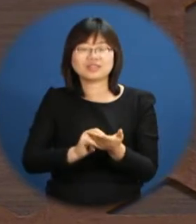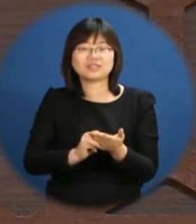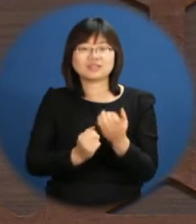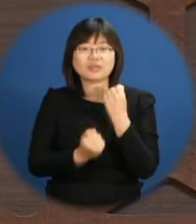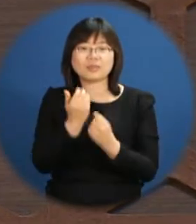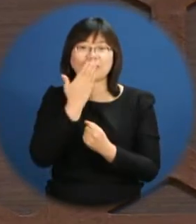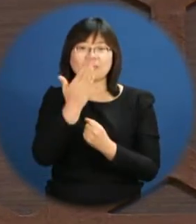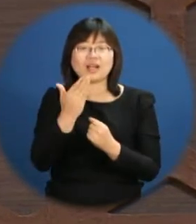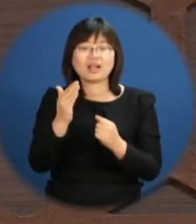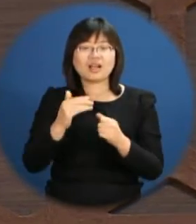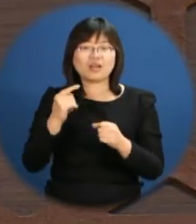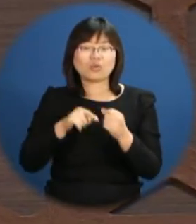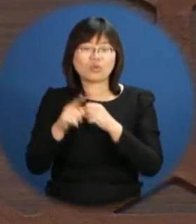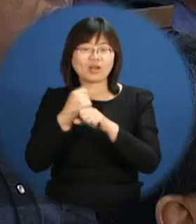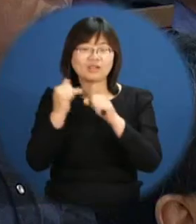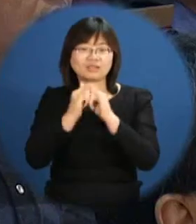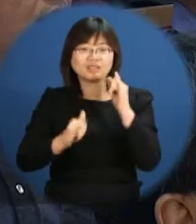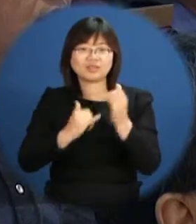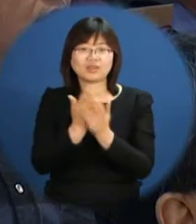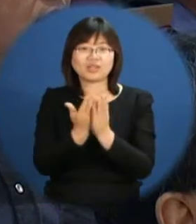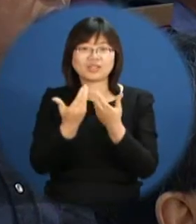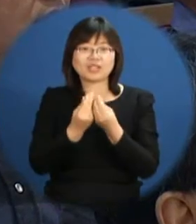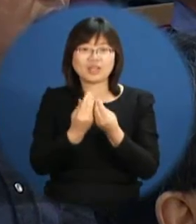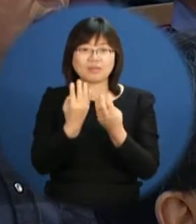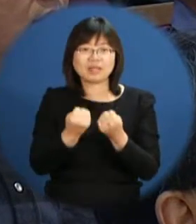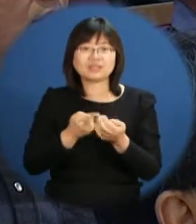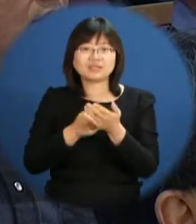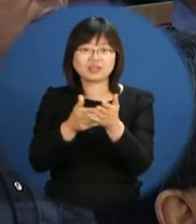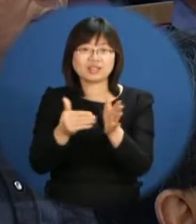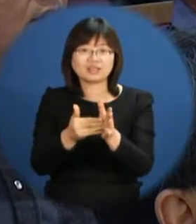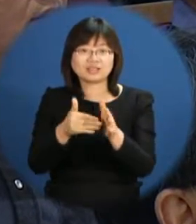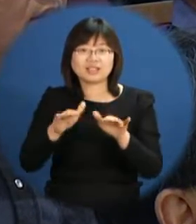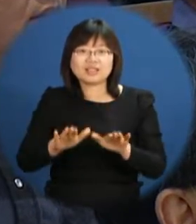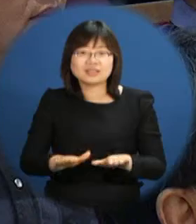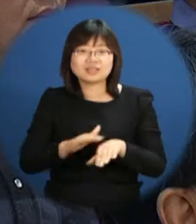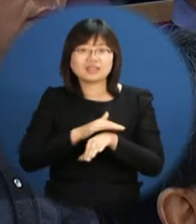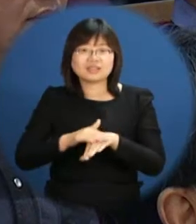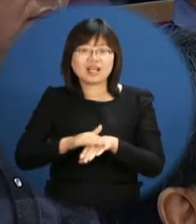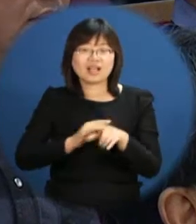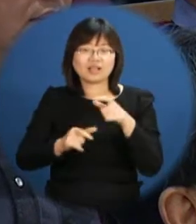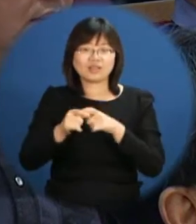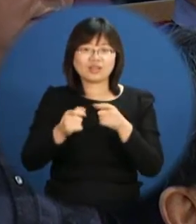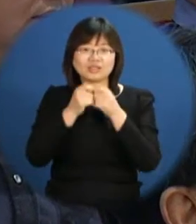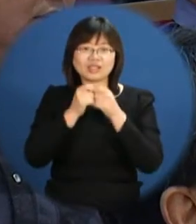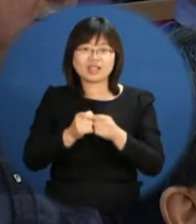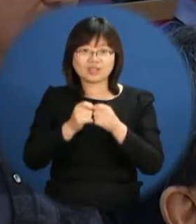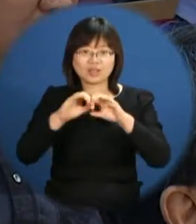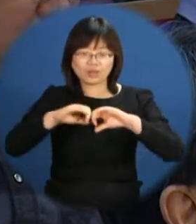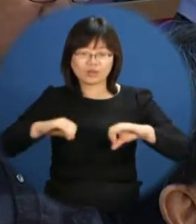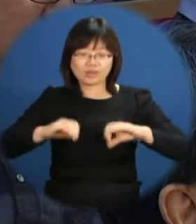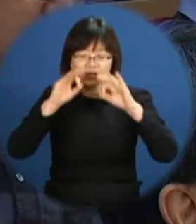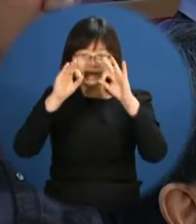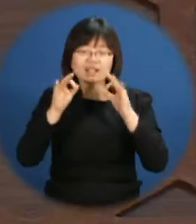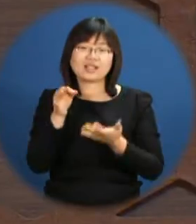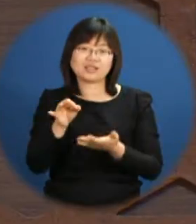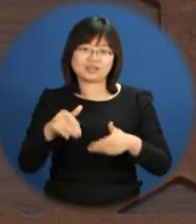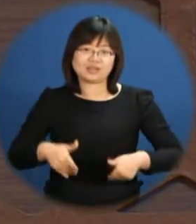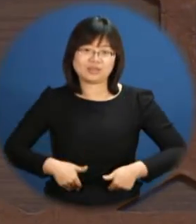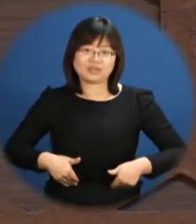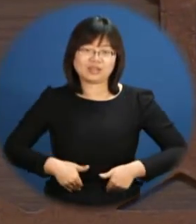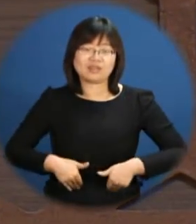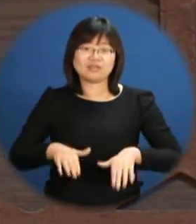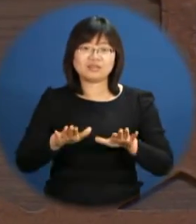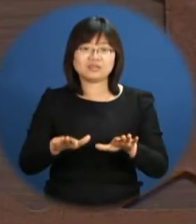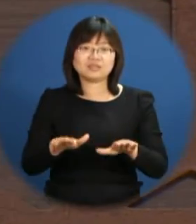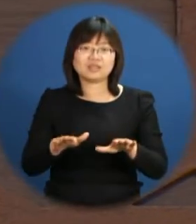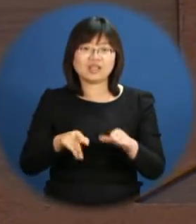많이 들여 드렸는데요 근데 과학사를 이제 제대로 좀 더 자세히 들여다 볼 가치가 있습니다 2